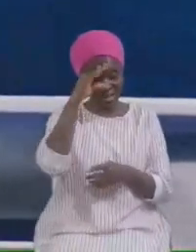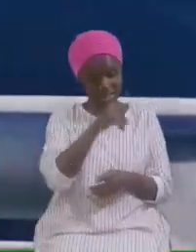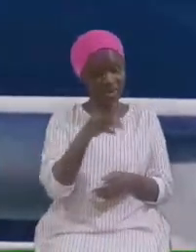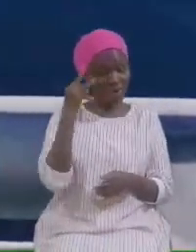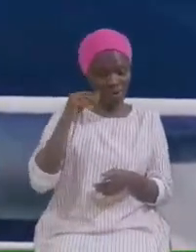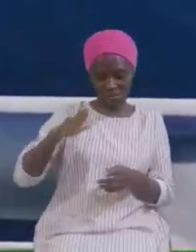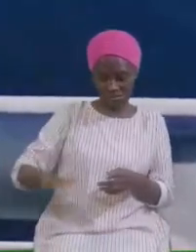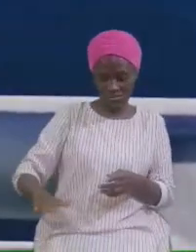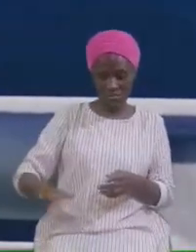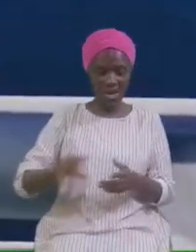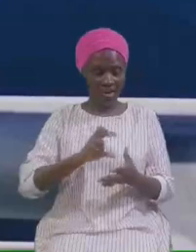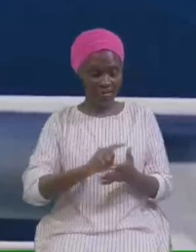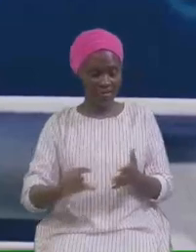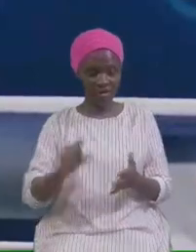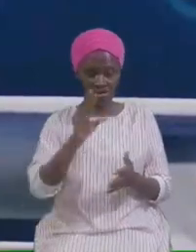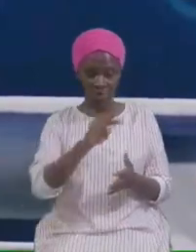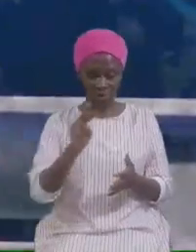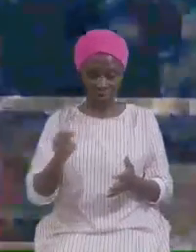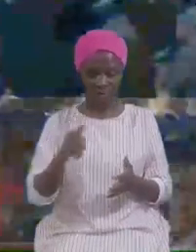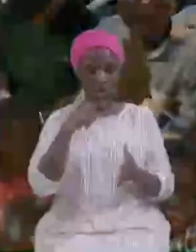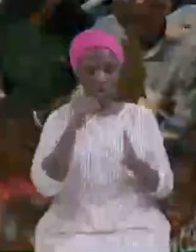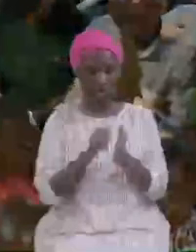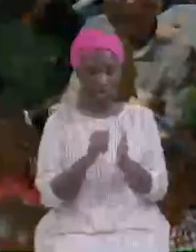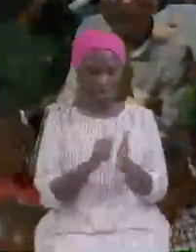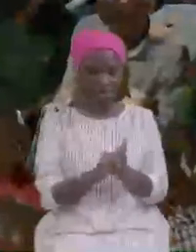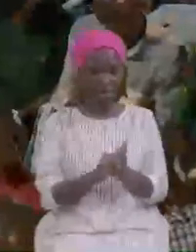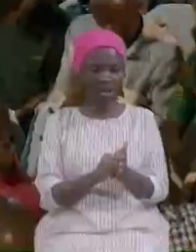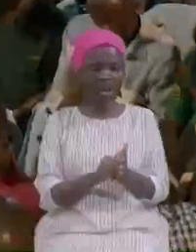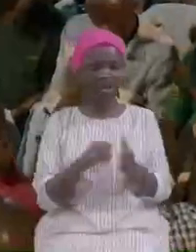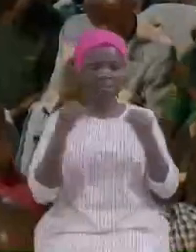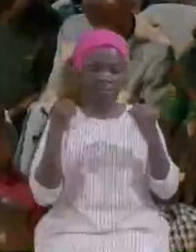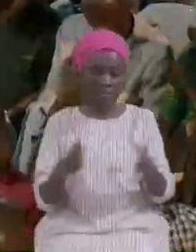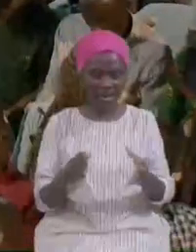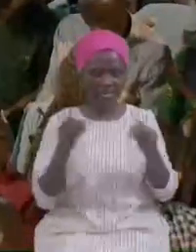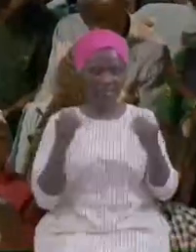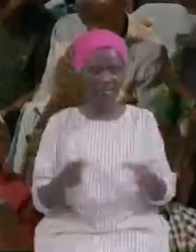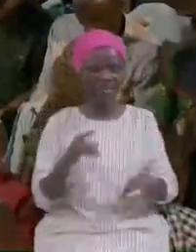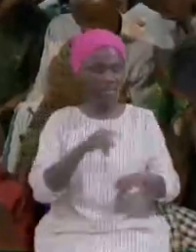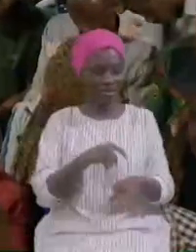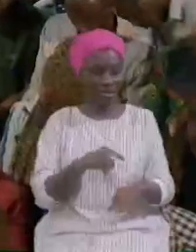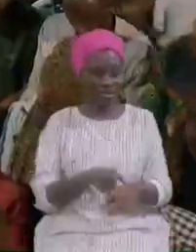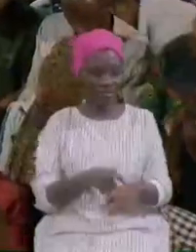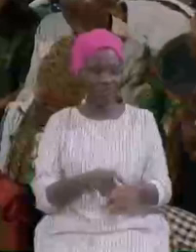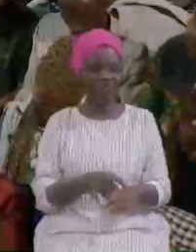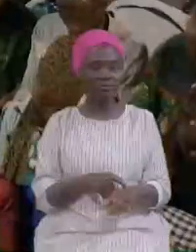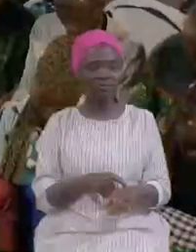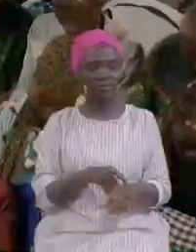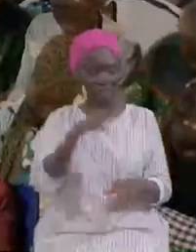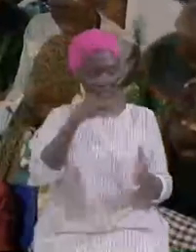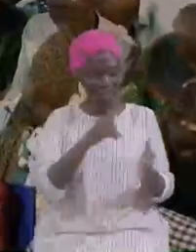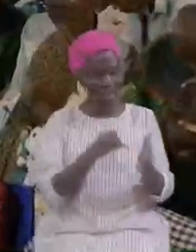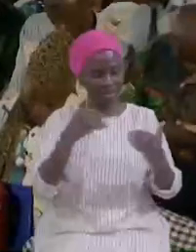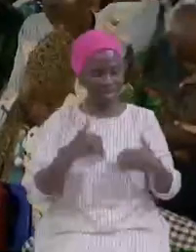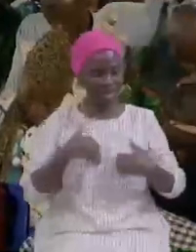Depuis son enfance, répondit-il. Verset 22. Et souvent, l'esprit l'a jeté dans le